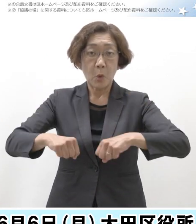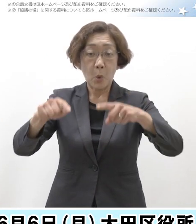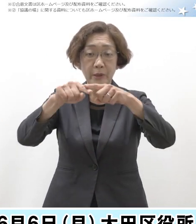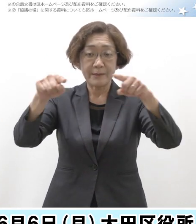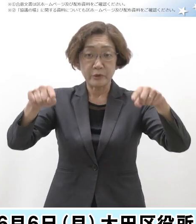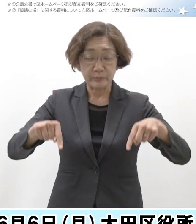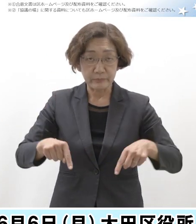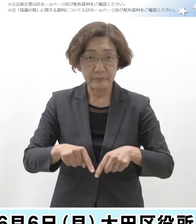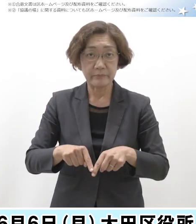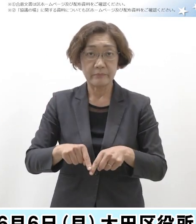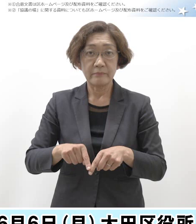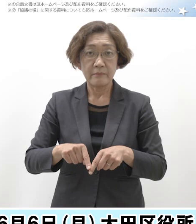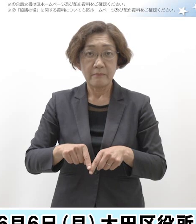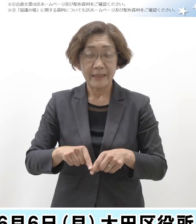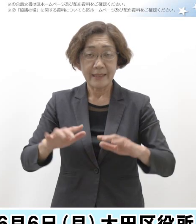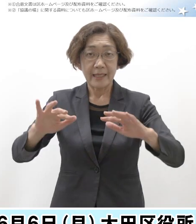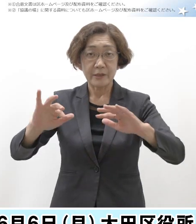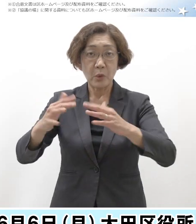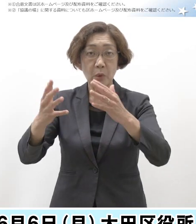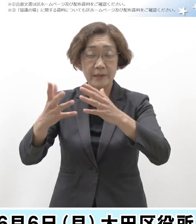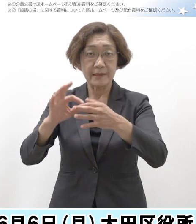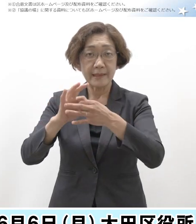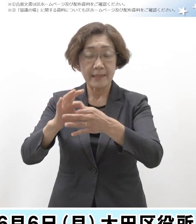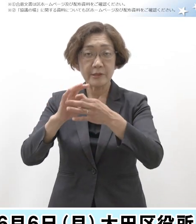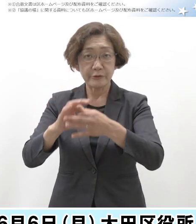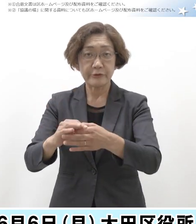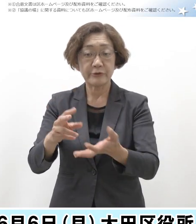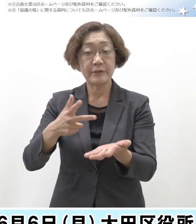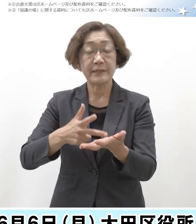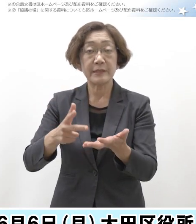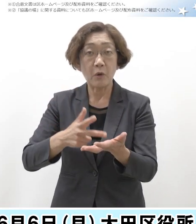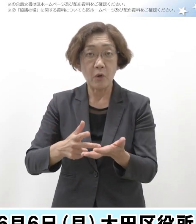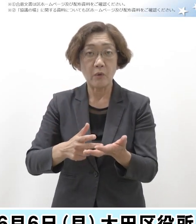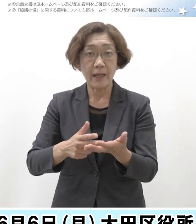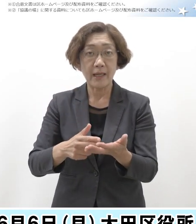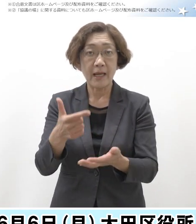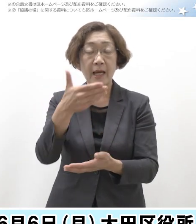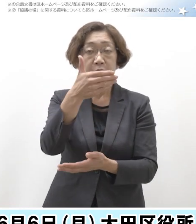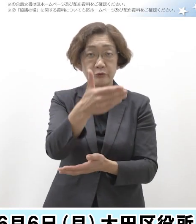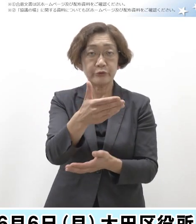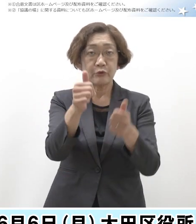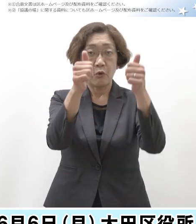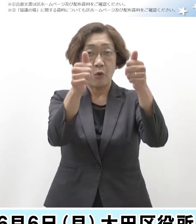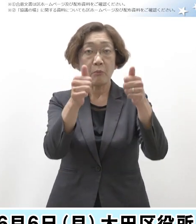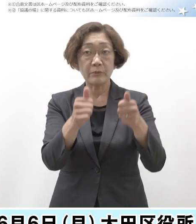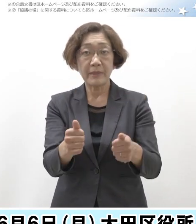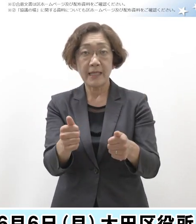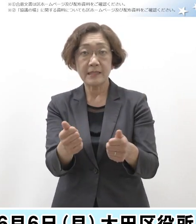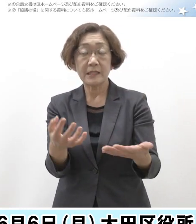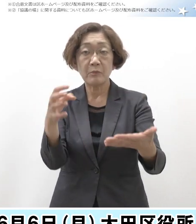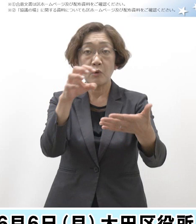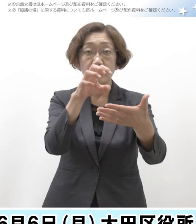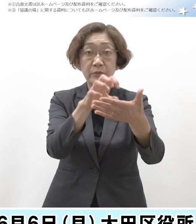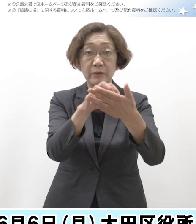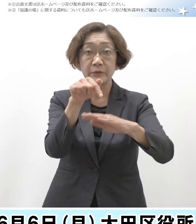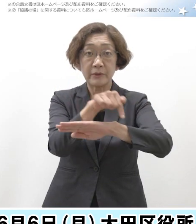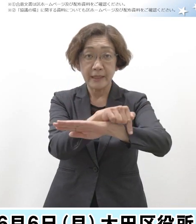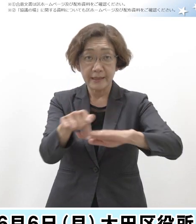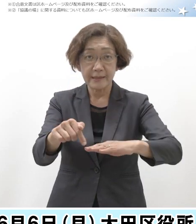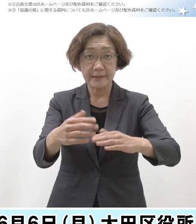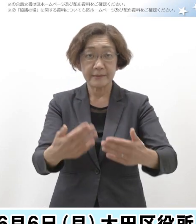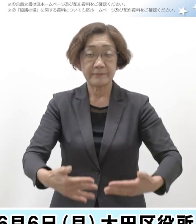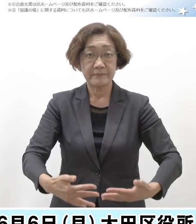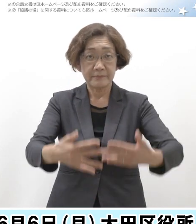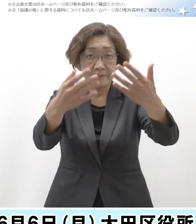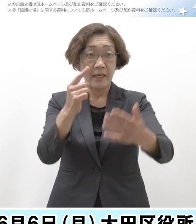の場に関する資料は大田区のホームページにも掲載いたしますので、ご確認をく